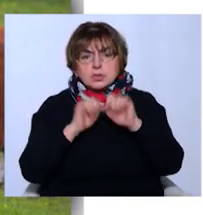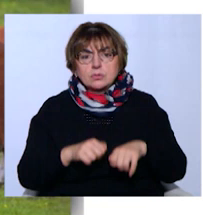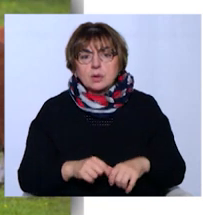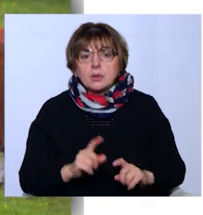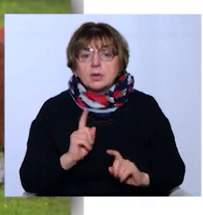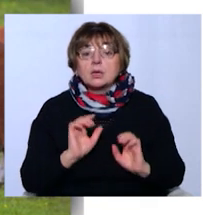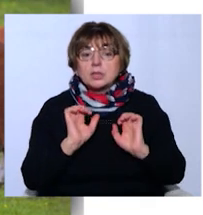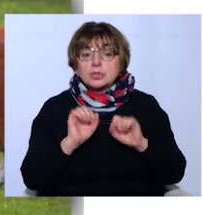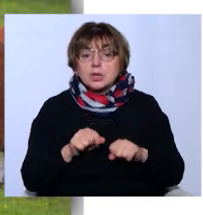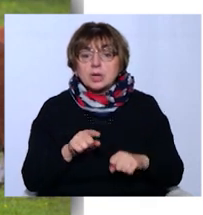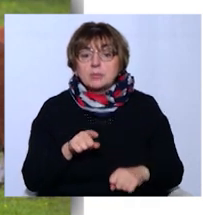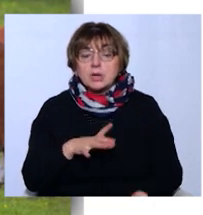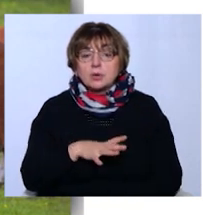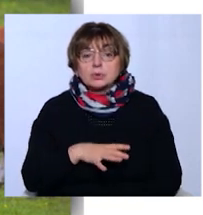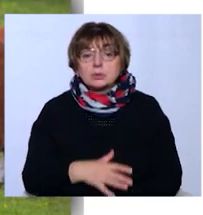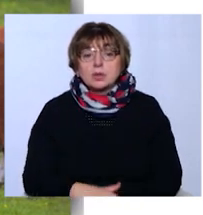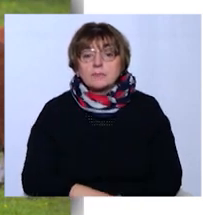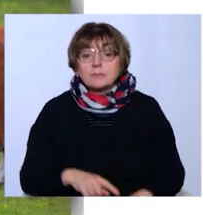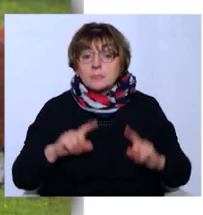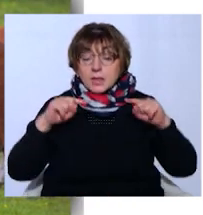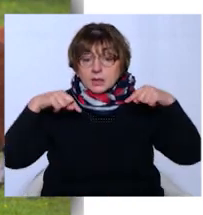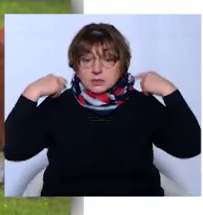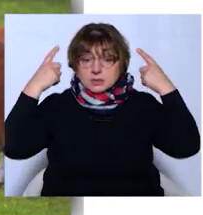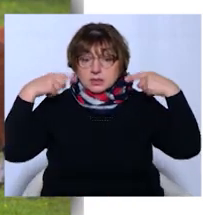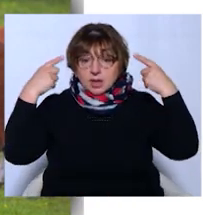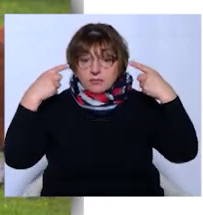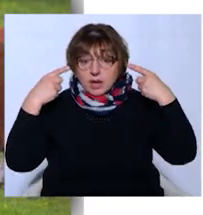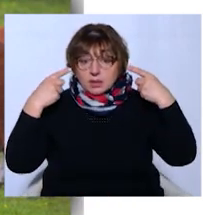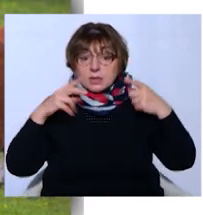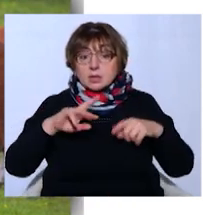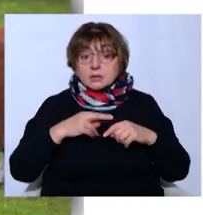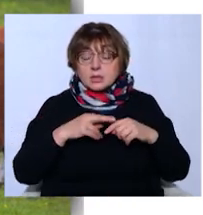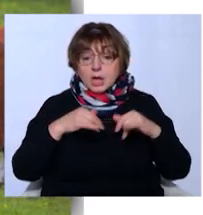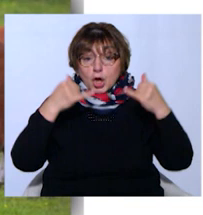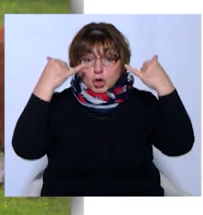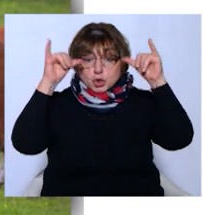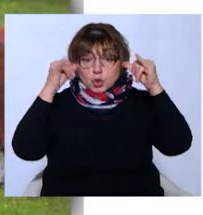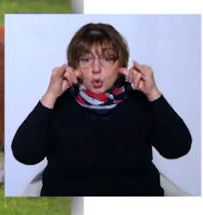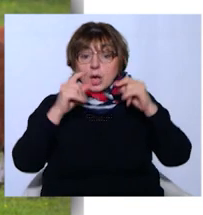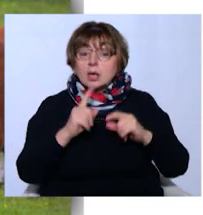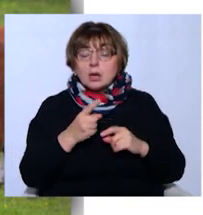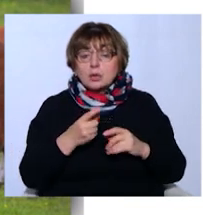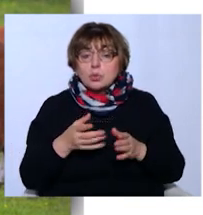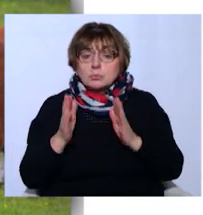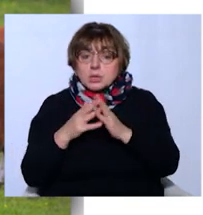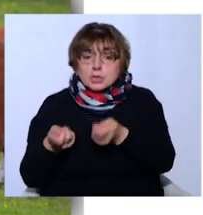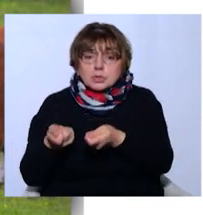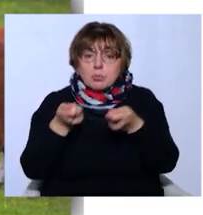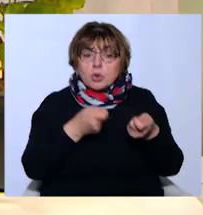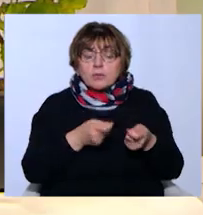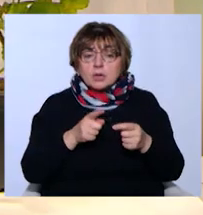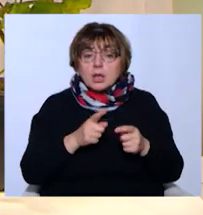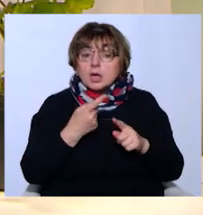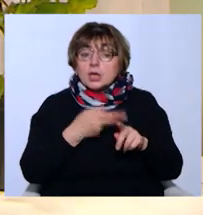რაც შეეხება ცხვარს და ძროხას, რატომ მოიშინაურა ისინი ადამიანმა? ძროხით იღებს